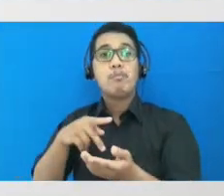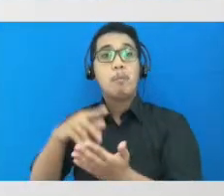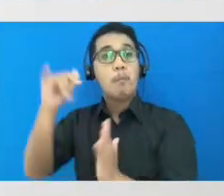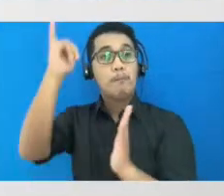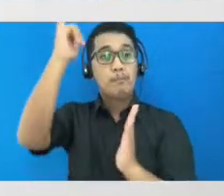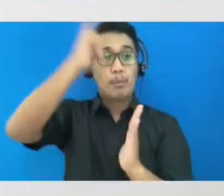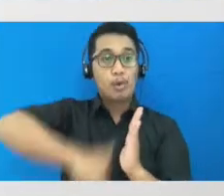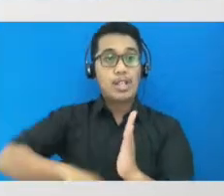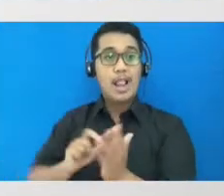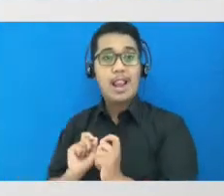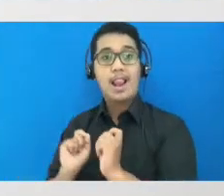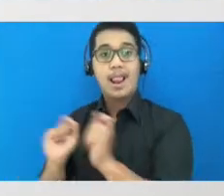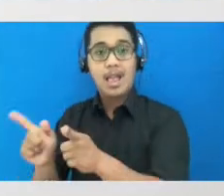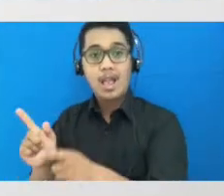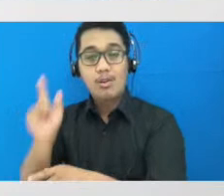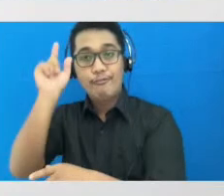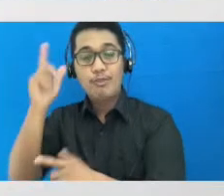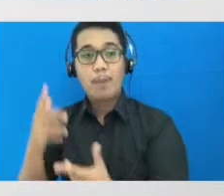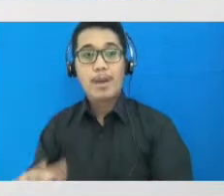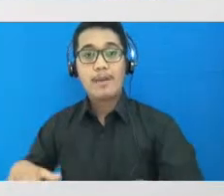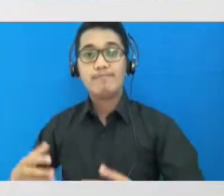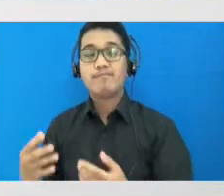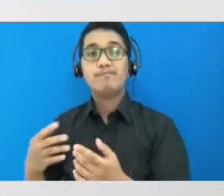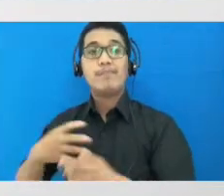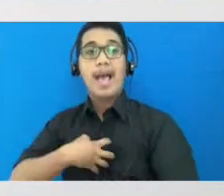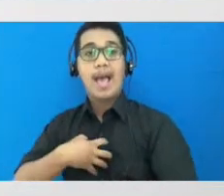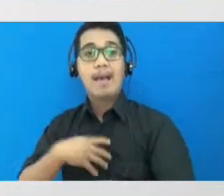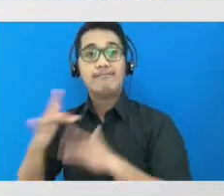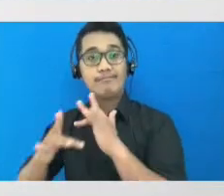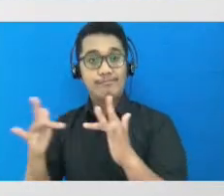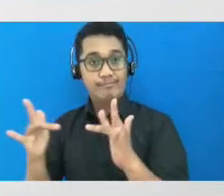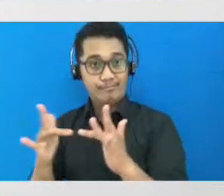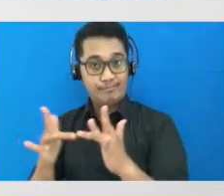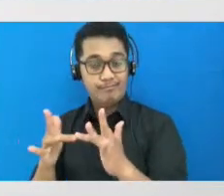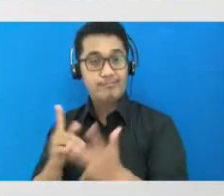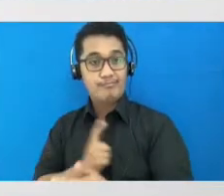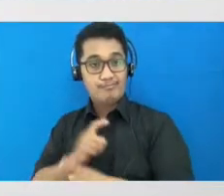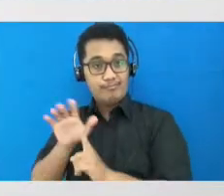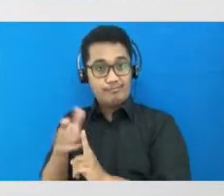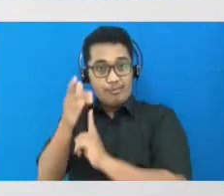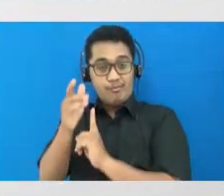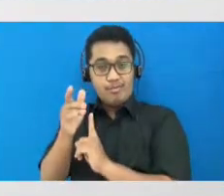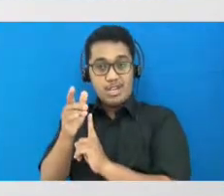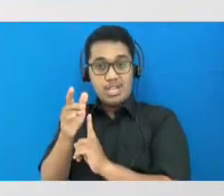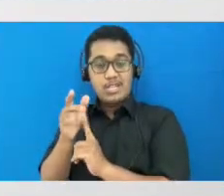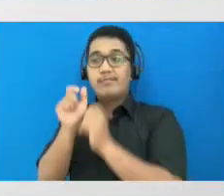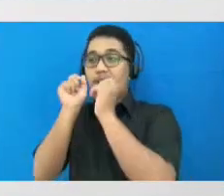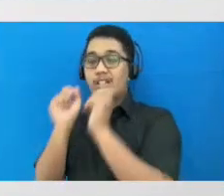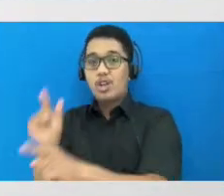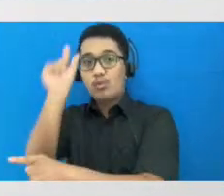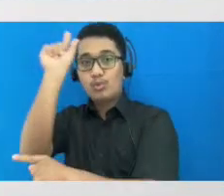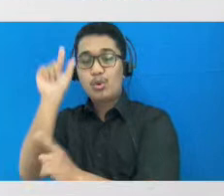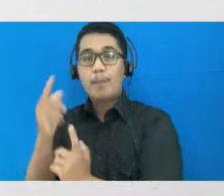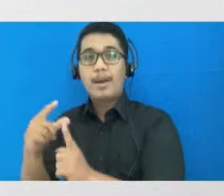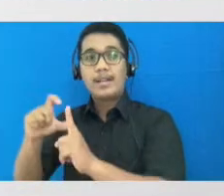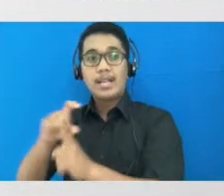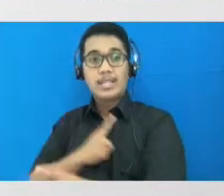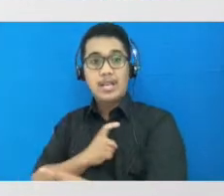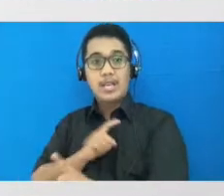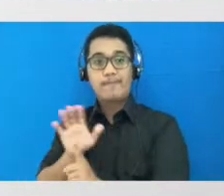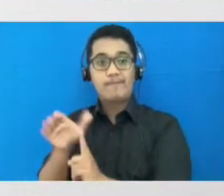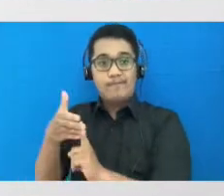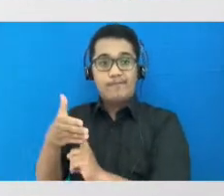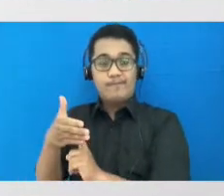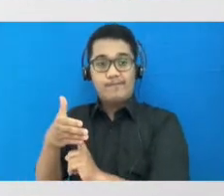memperkuat hak privasi online ini dan mengajukan reformasi atas Data Protection Directive yang